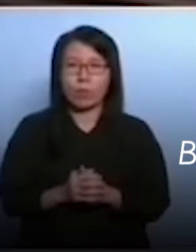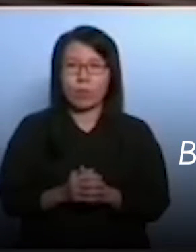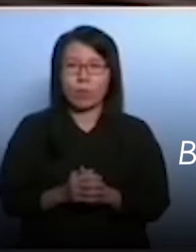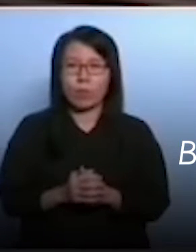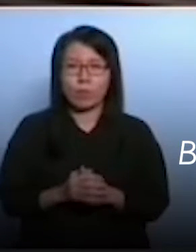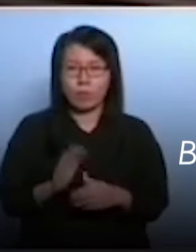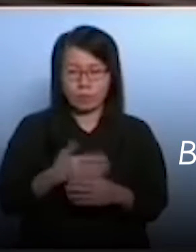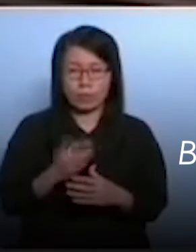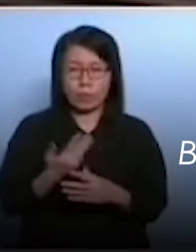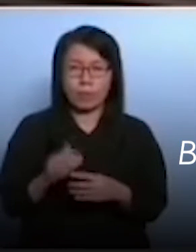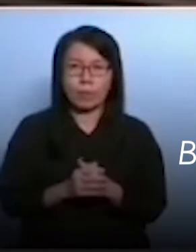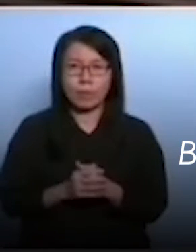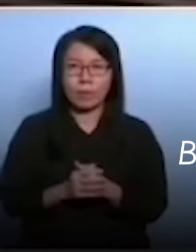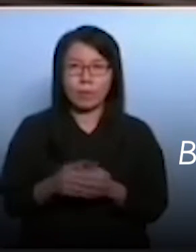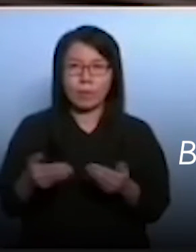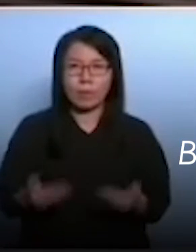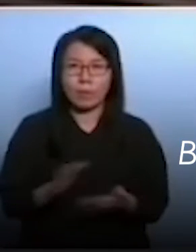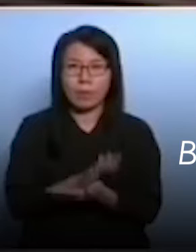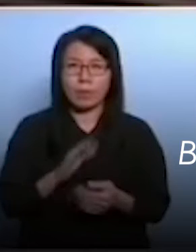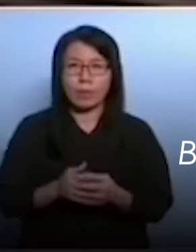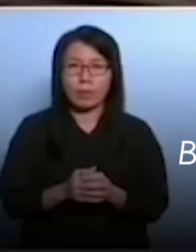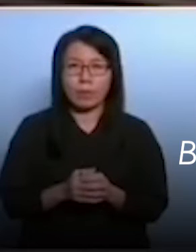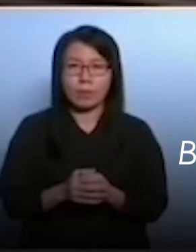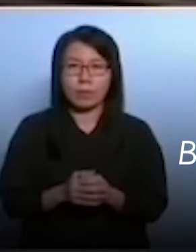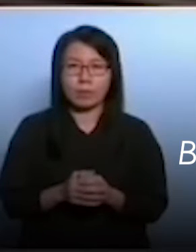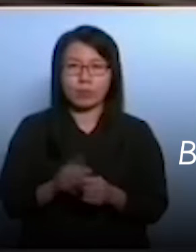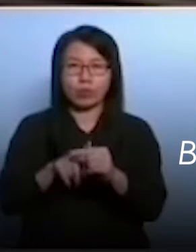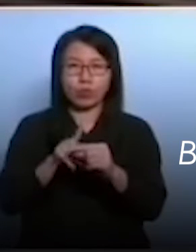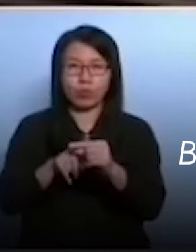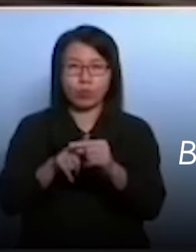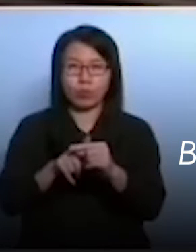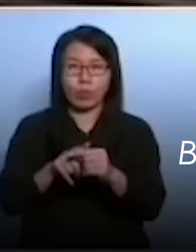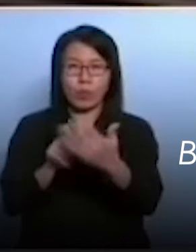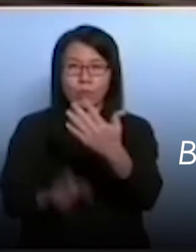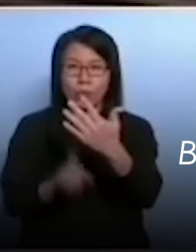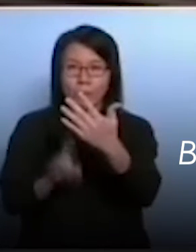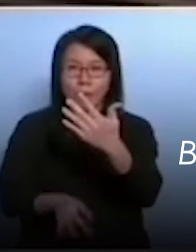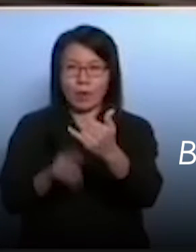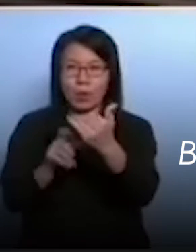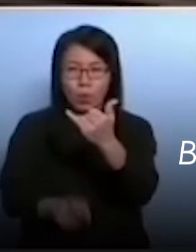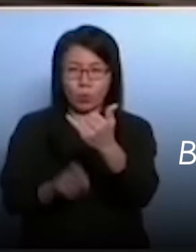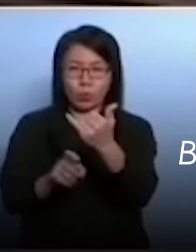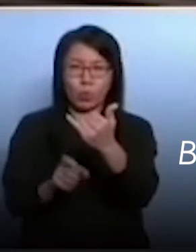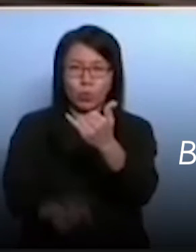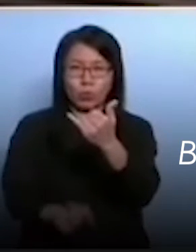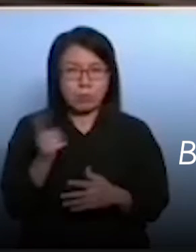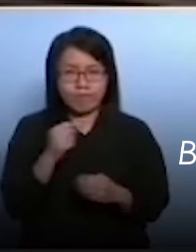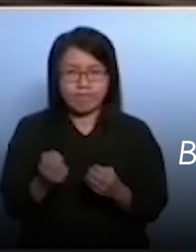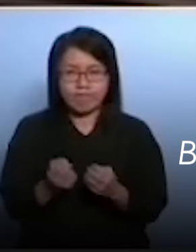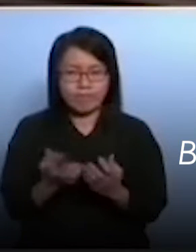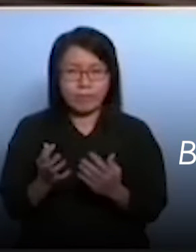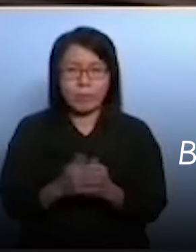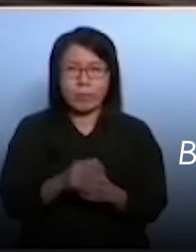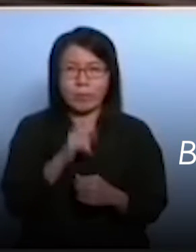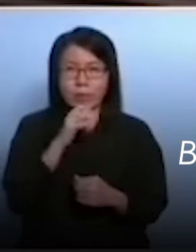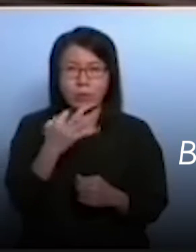就係因為呢，喺今年嘅年中五月尾同埋六月呢，分別就係有